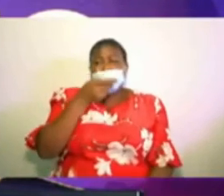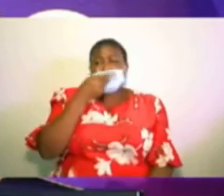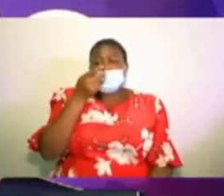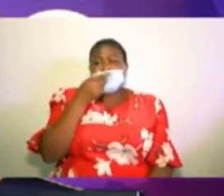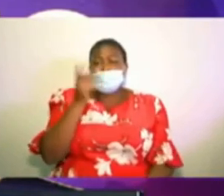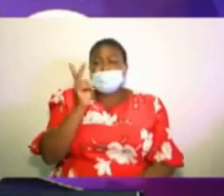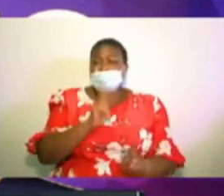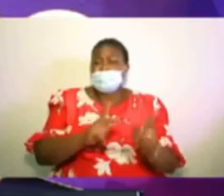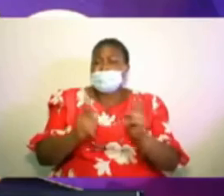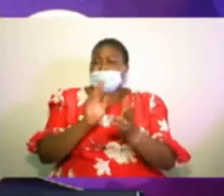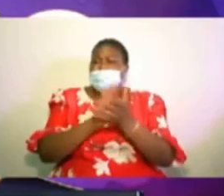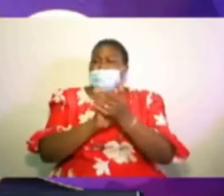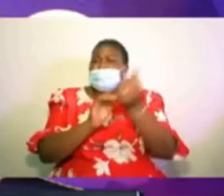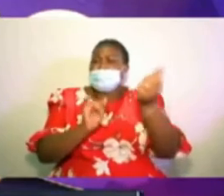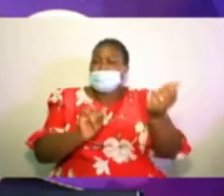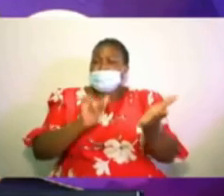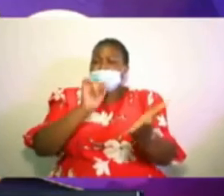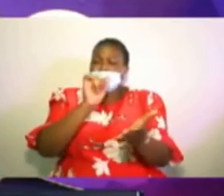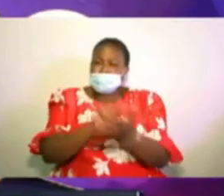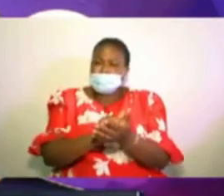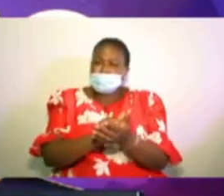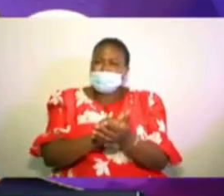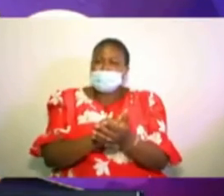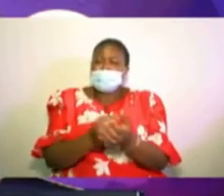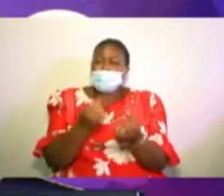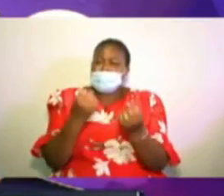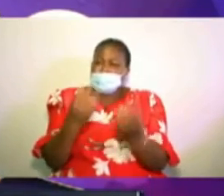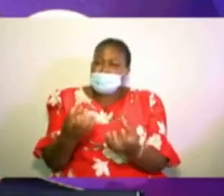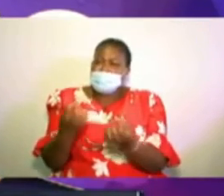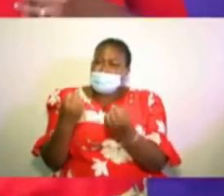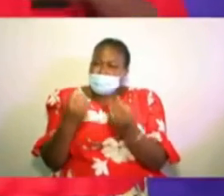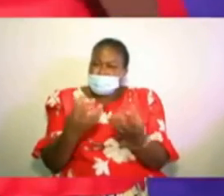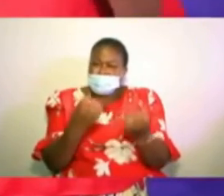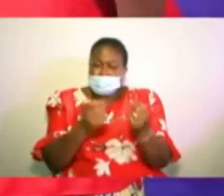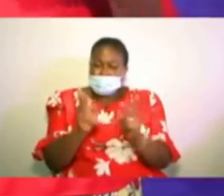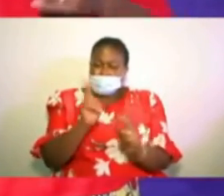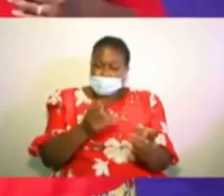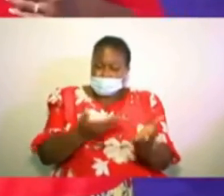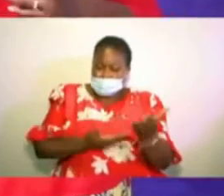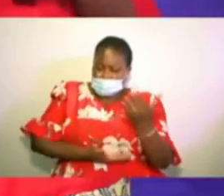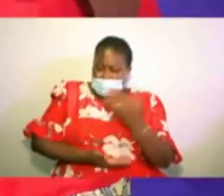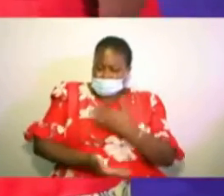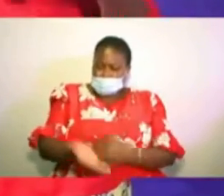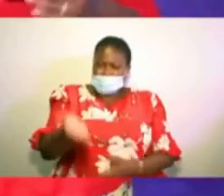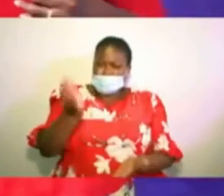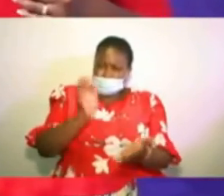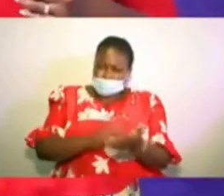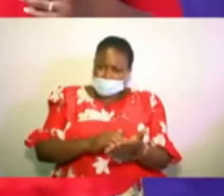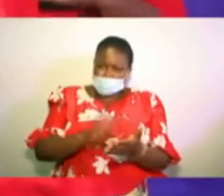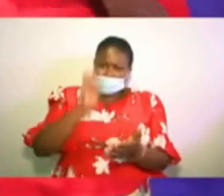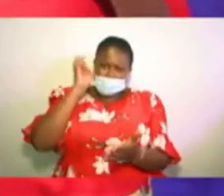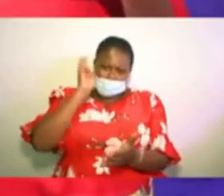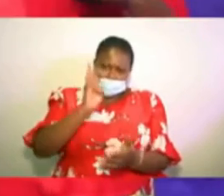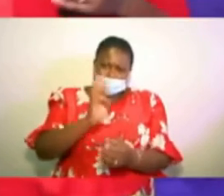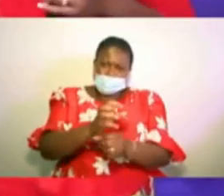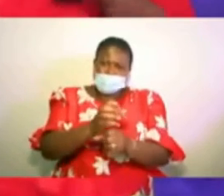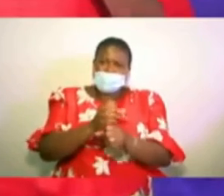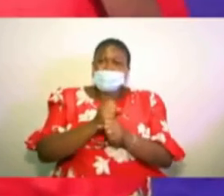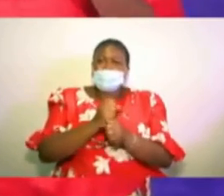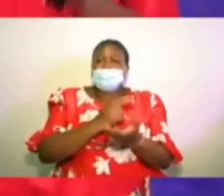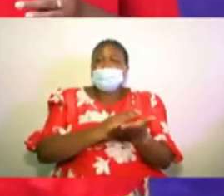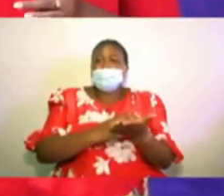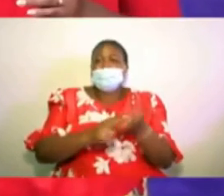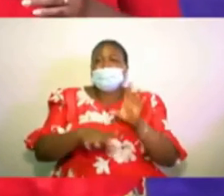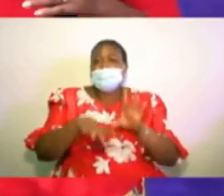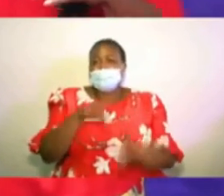the disciples got born again and received the indwelling spirit. Et donc beaucoup de pentecôtistes croient que c'est à